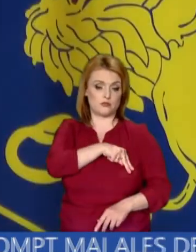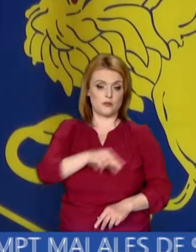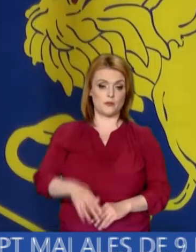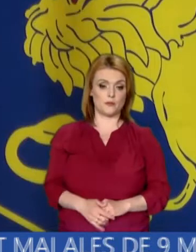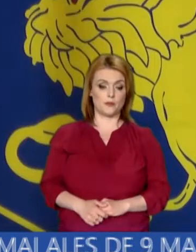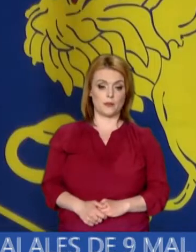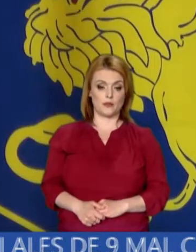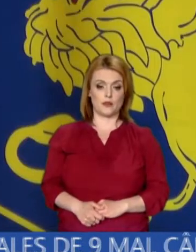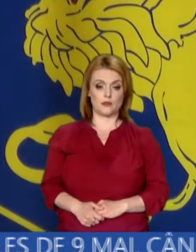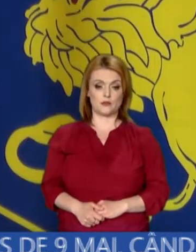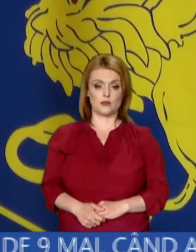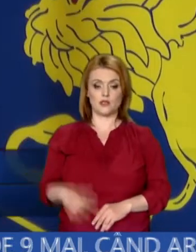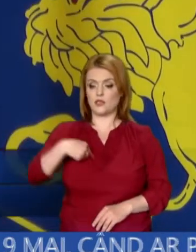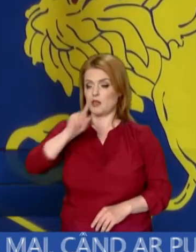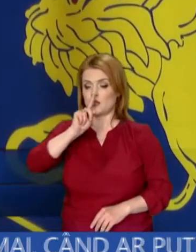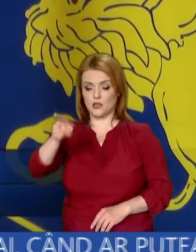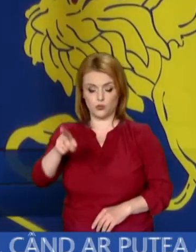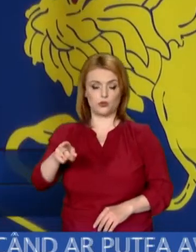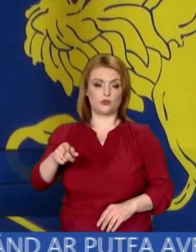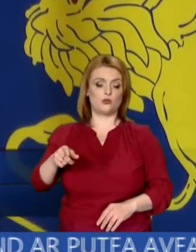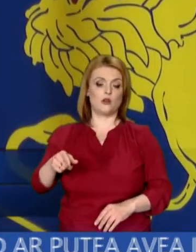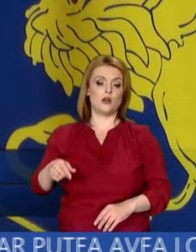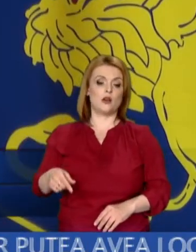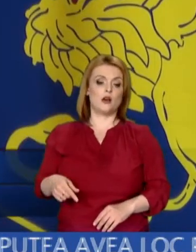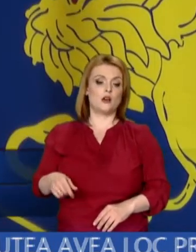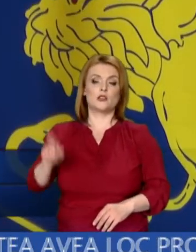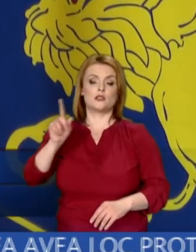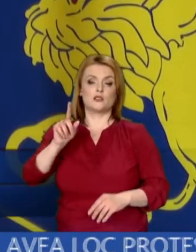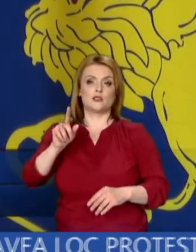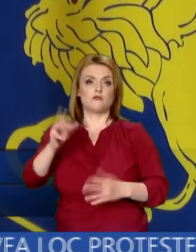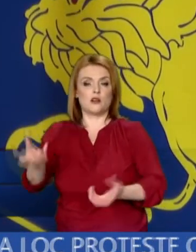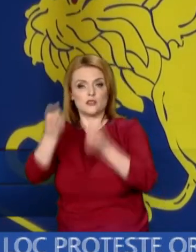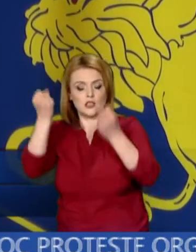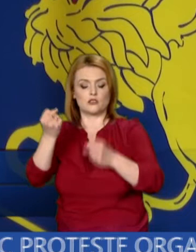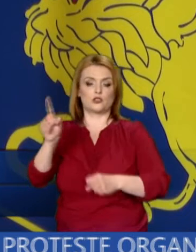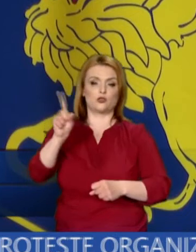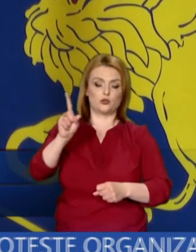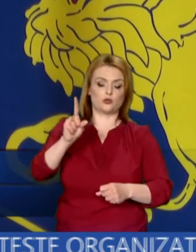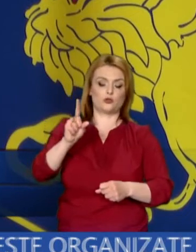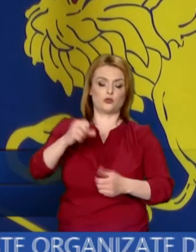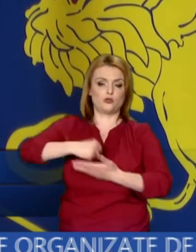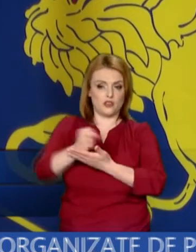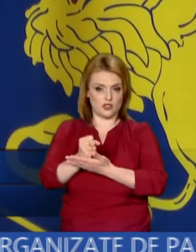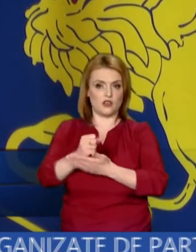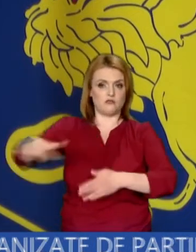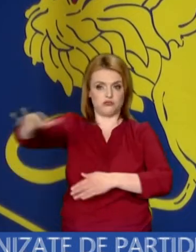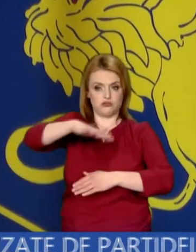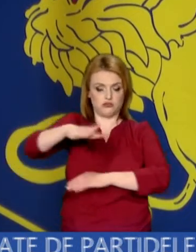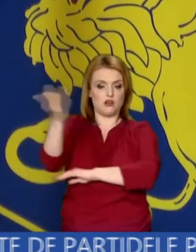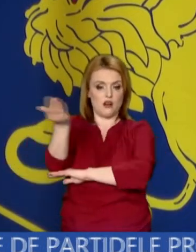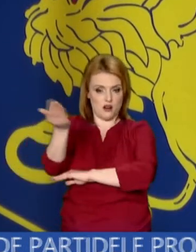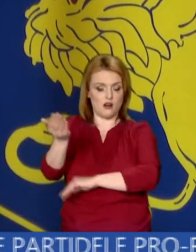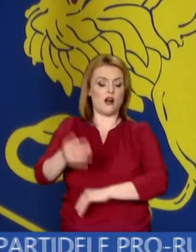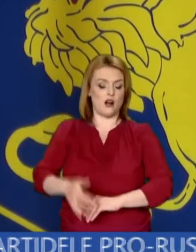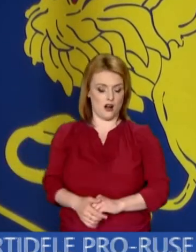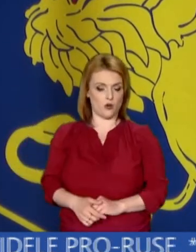Eu nu o să dau apreciere unui act aprobat de Adunarea Populară a Unității Administrative Teritoriale Găgăuzia. Pentru acestea sunt